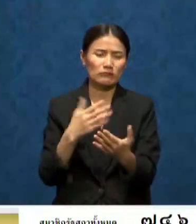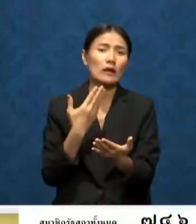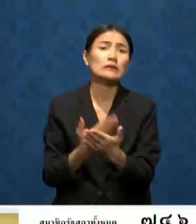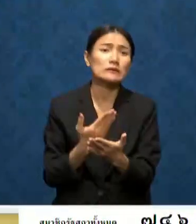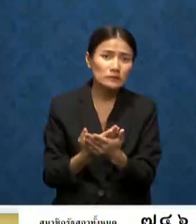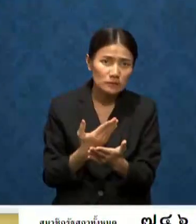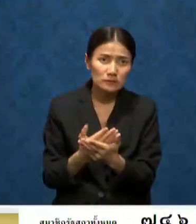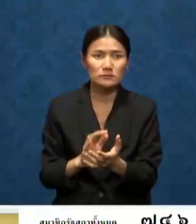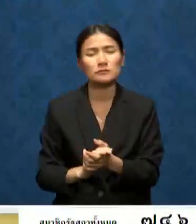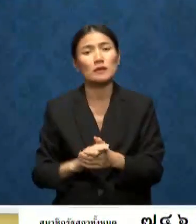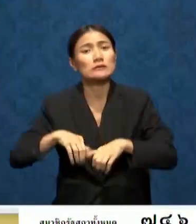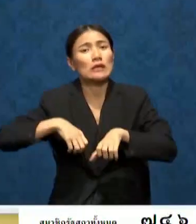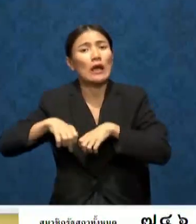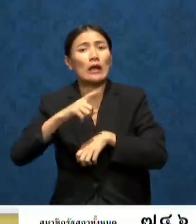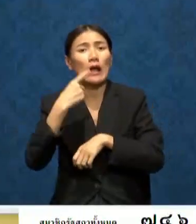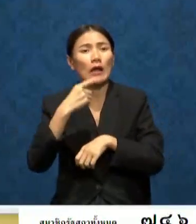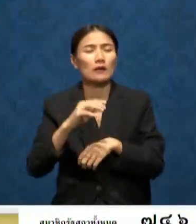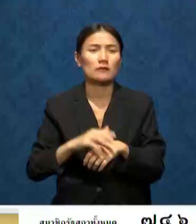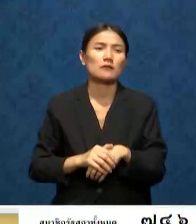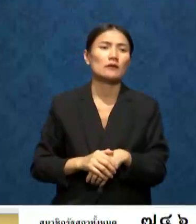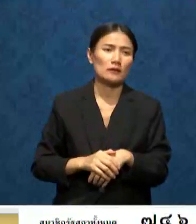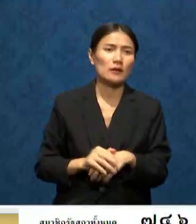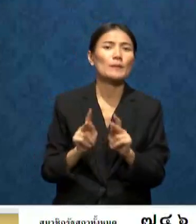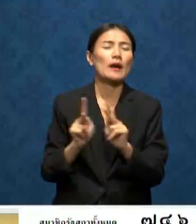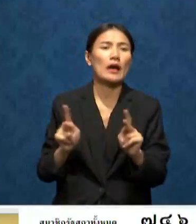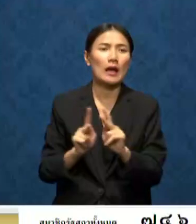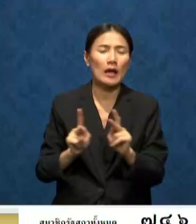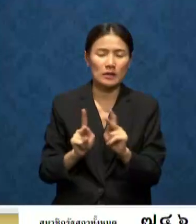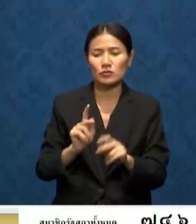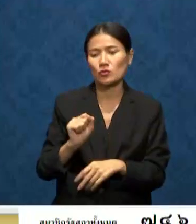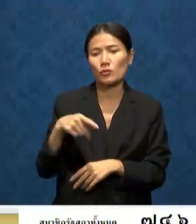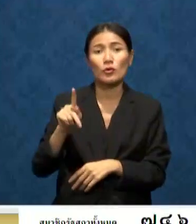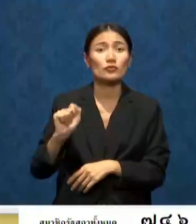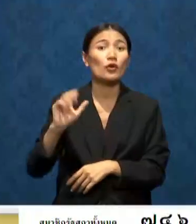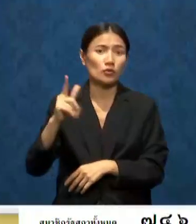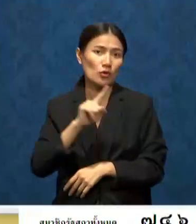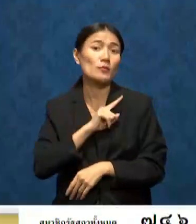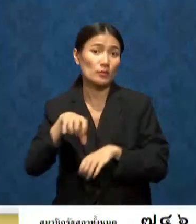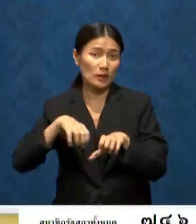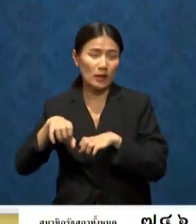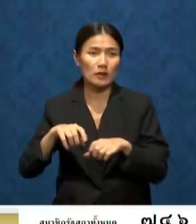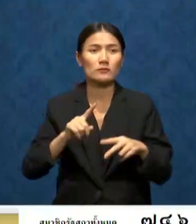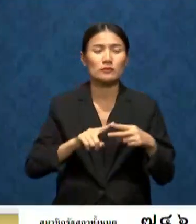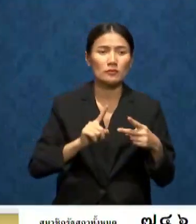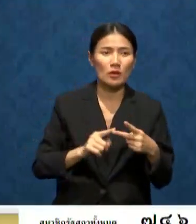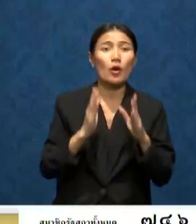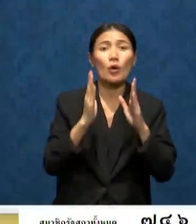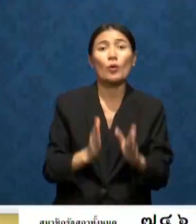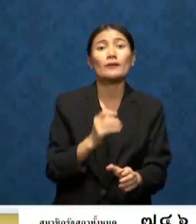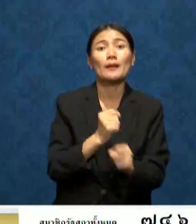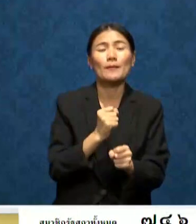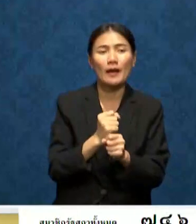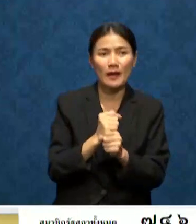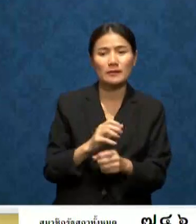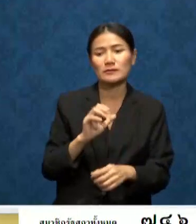บริหารโดยกร์กรรมการฐานศูกรฐาพห่งชาติคนไก่การพัฒนาบุคลกกรบริหารโดยสภาวิทยาช